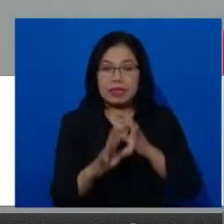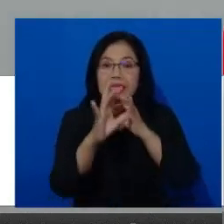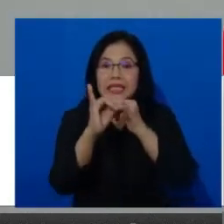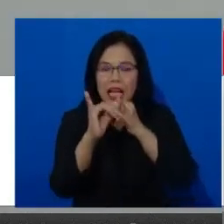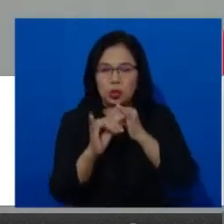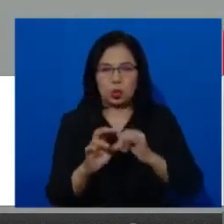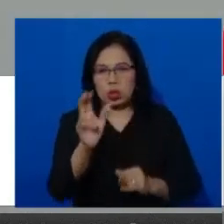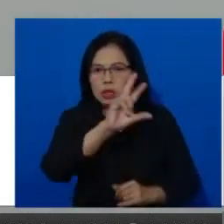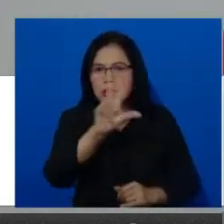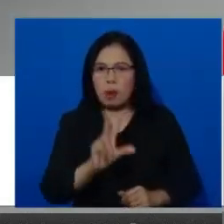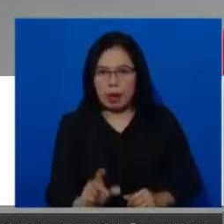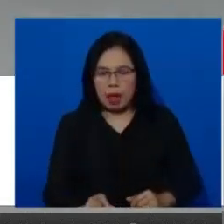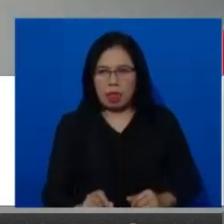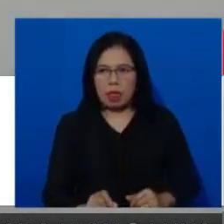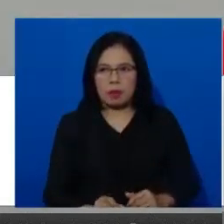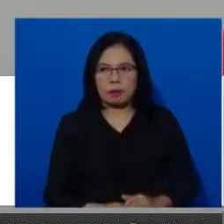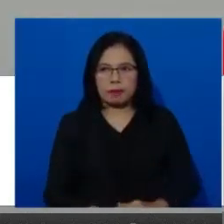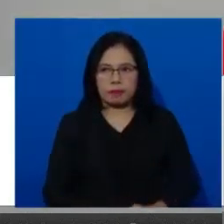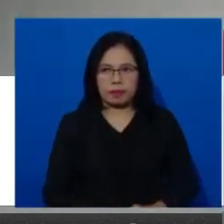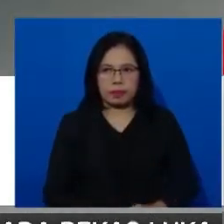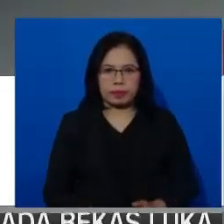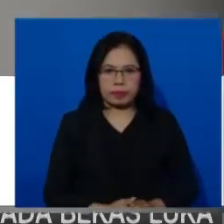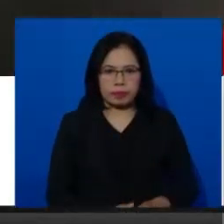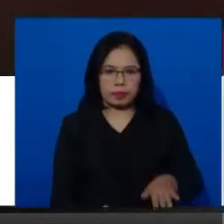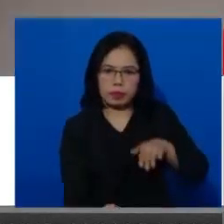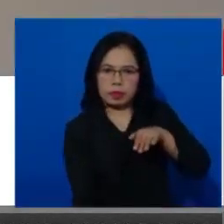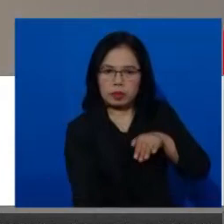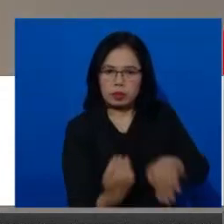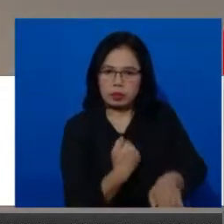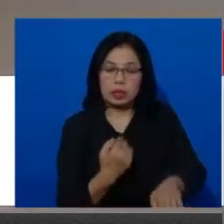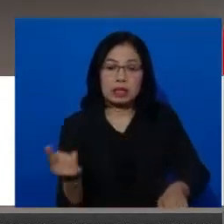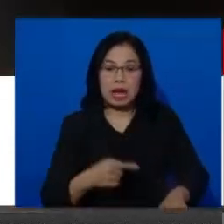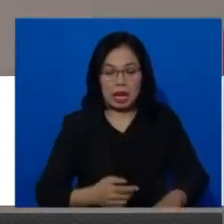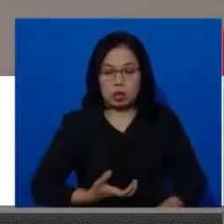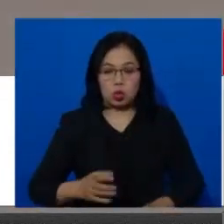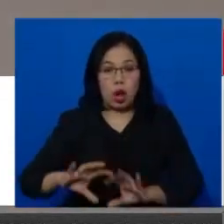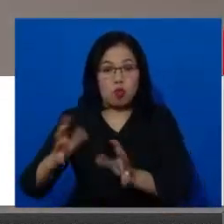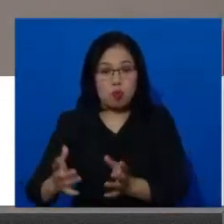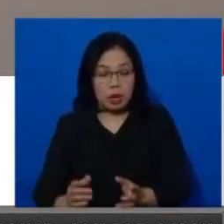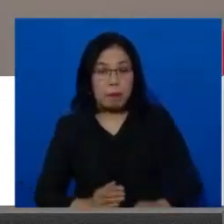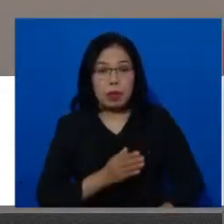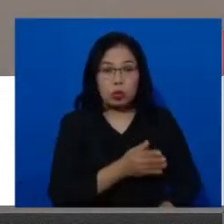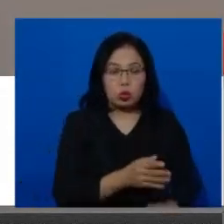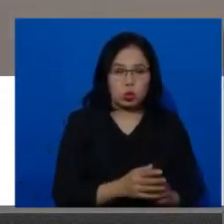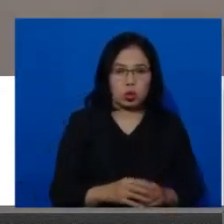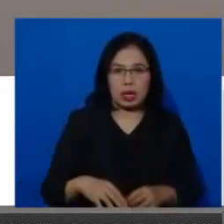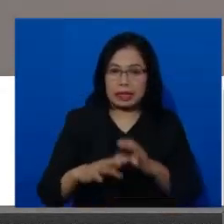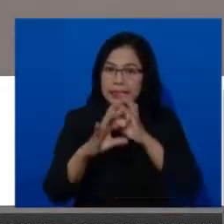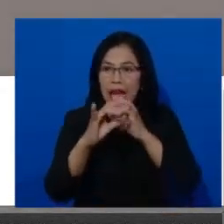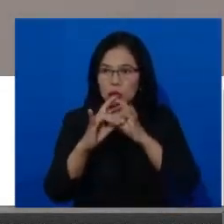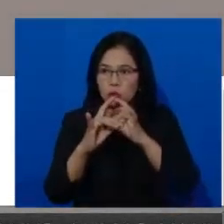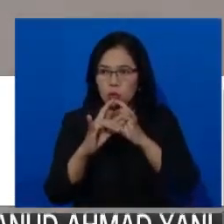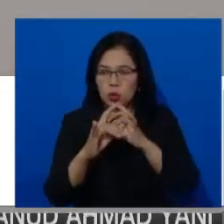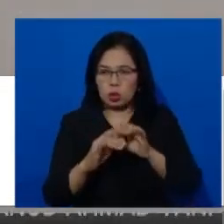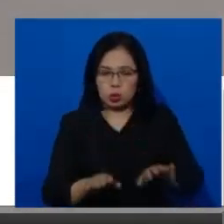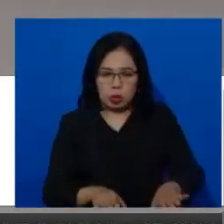Kejadian tersebut bermula saat truk pengangkut galon melaju dari arah Sukabumi menuju Cianjur. Ketika tiba di jalan menurun, diduga sopir truk mencoba menyalip